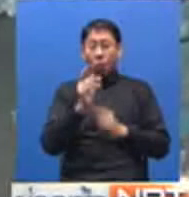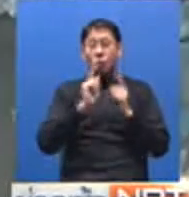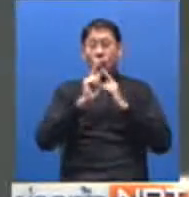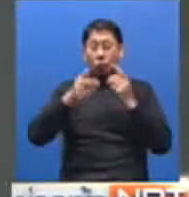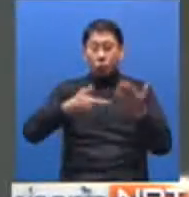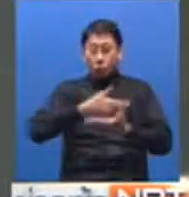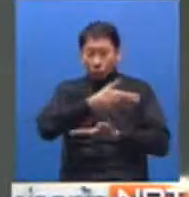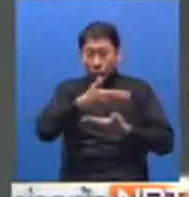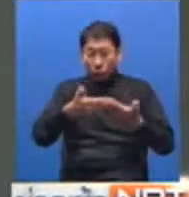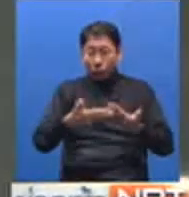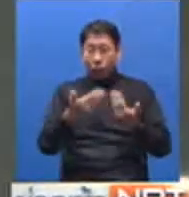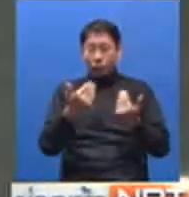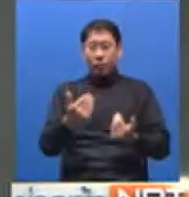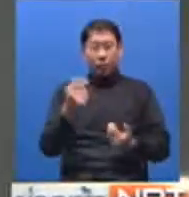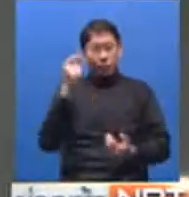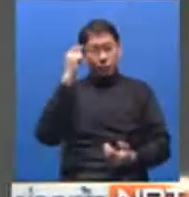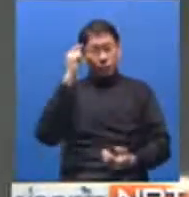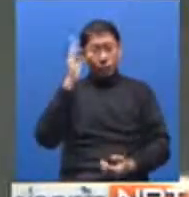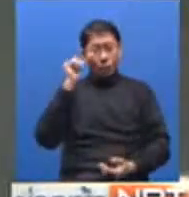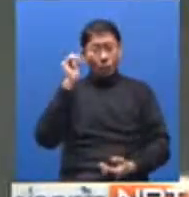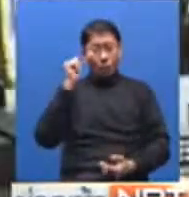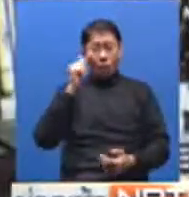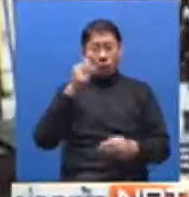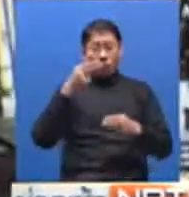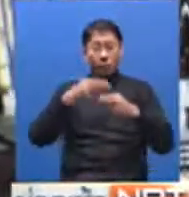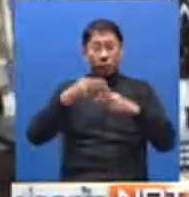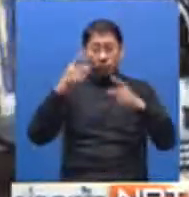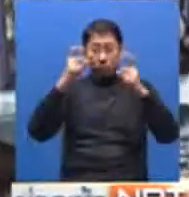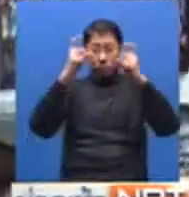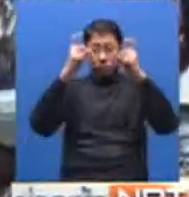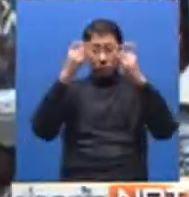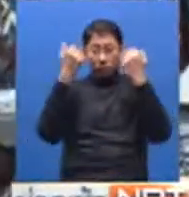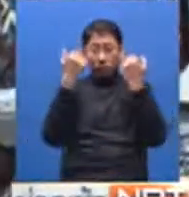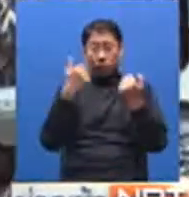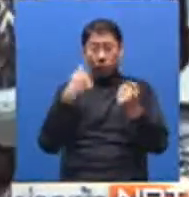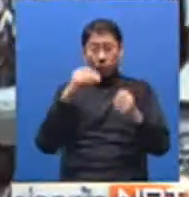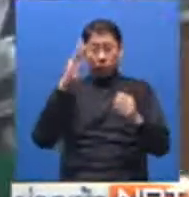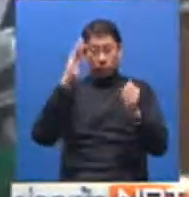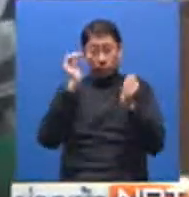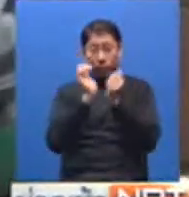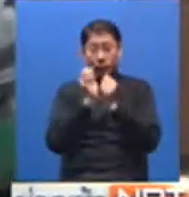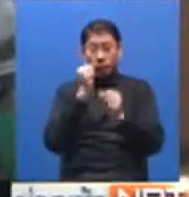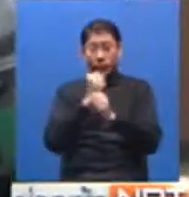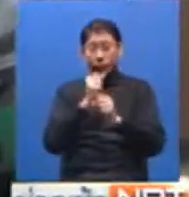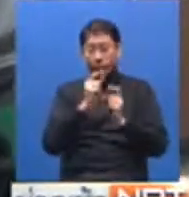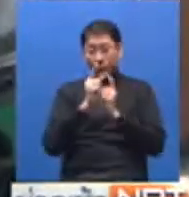กับเจ้าหน้าที่เพราะว่าเกรงว่าบิดาจะเสียชื่อเสียงแต่เจ้าหน้าที่ก็ดำเนินการตามกฎหมายต่อไป